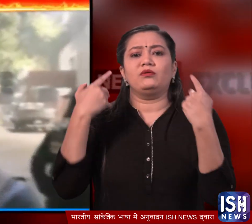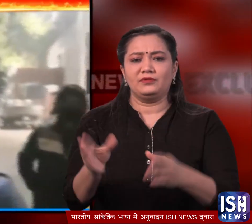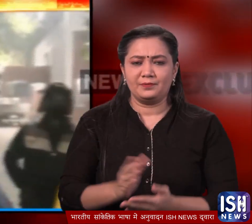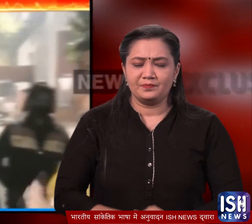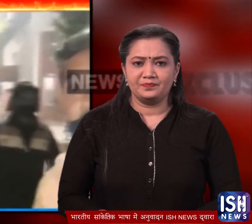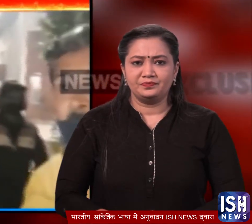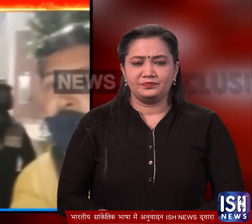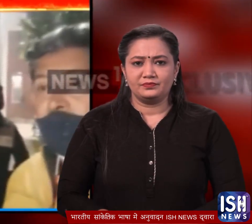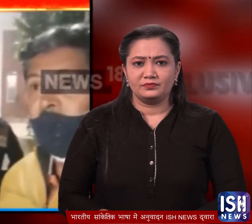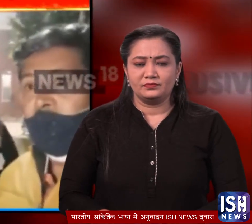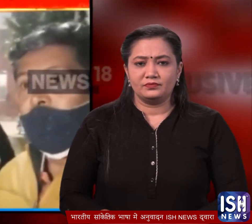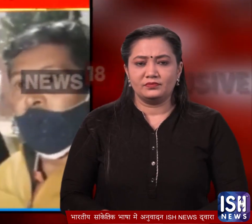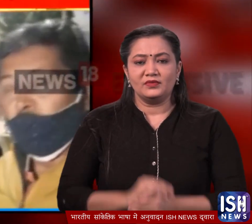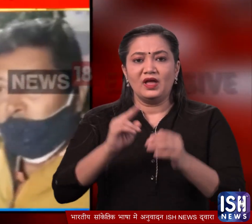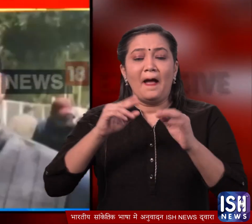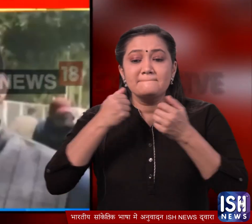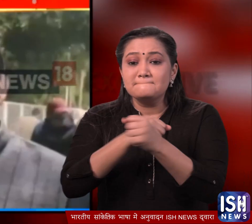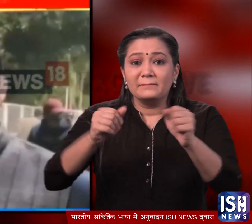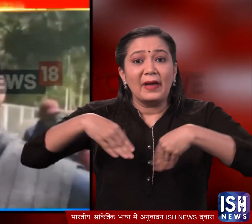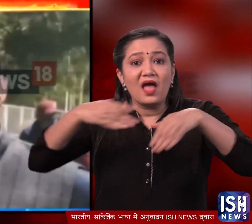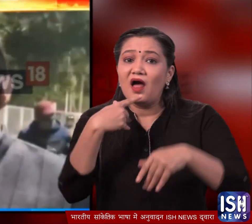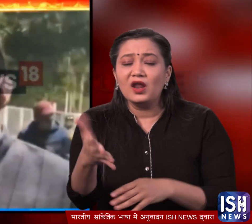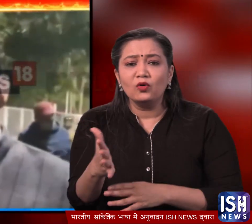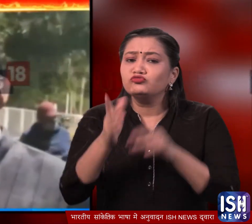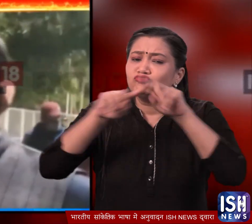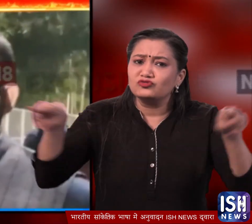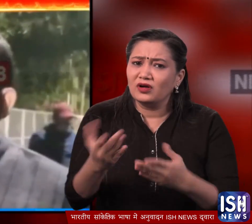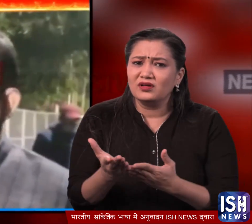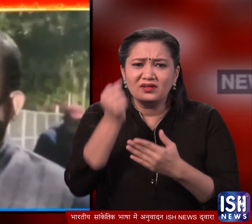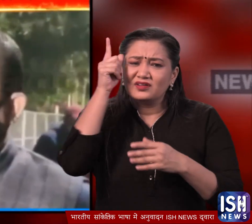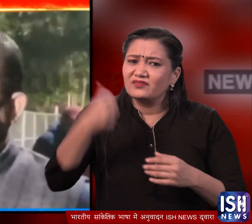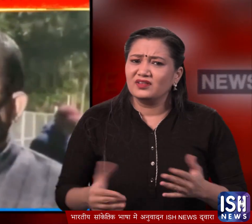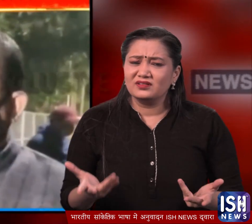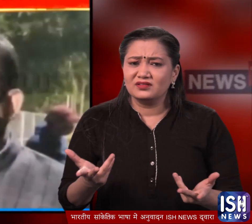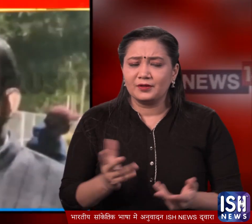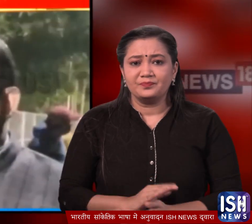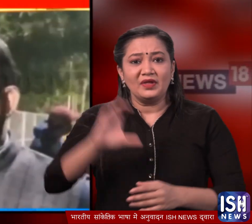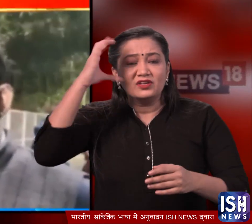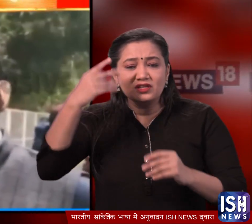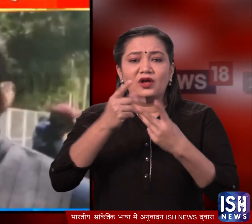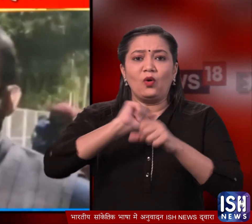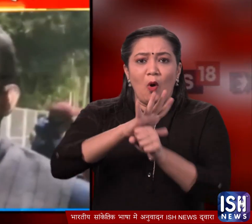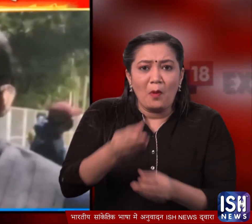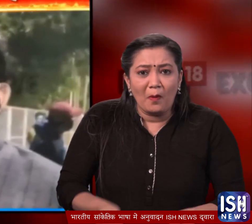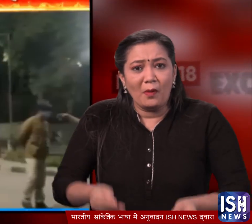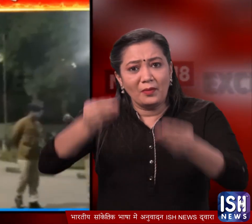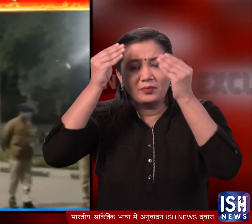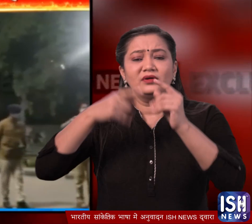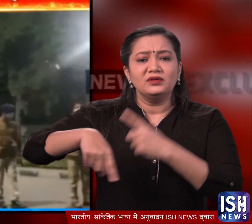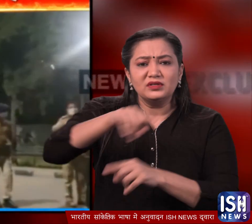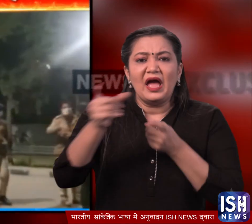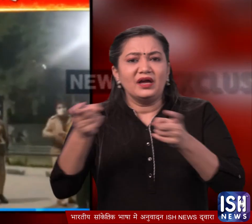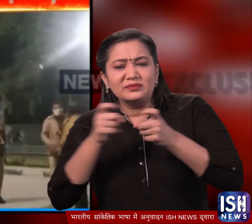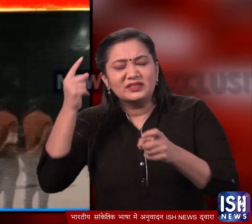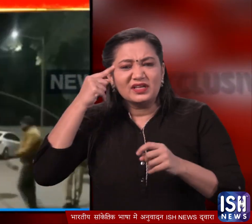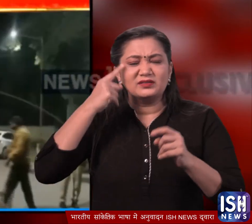पर उन्हें गलत तरीके से गिरफ्तार करने का आरोप लगा दिया। उनको नॉन बेलेबल ऑफेंस के अंदर अरेस्ट किया गया है। दैट इज नॉट अंडरस्टैंडेबल थिंग। चंडीगढ़